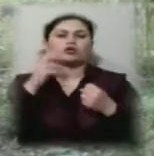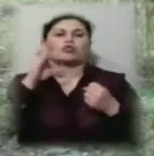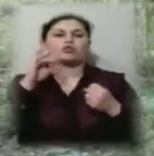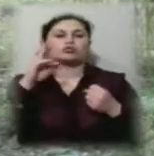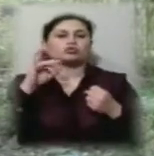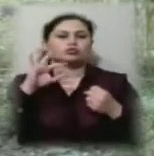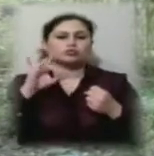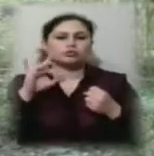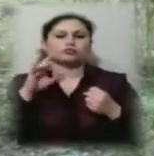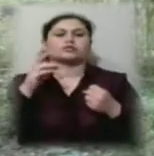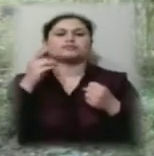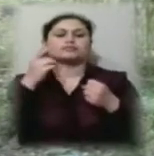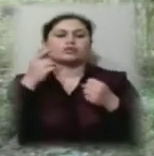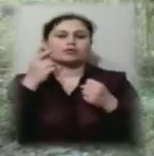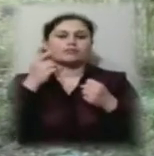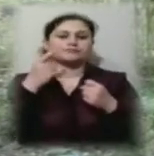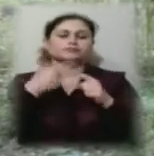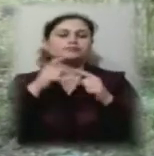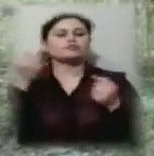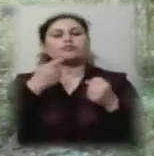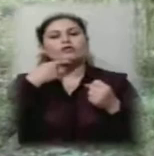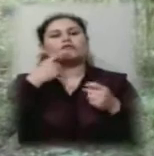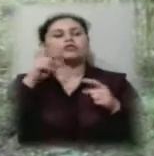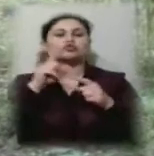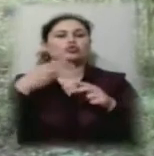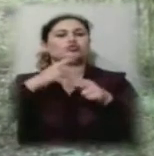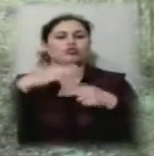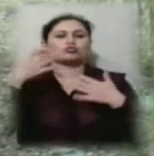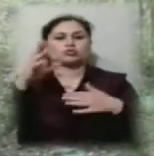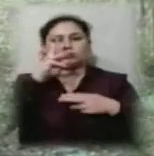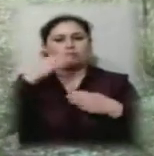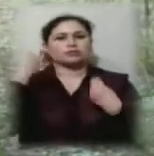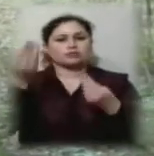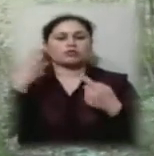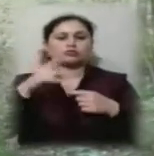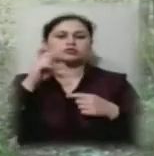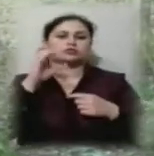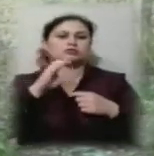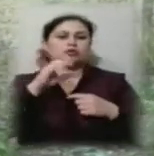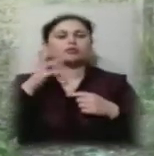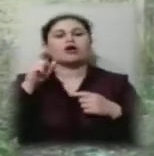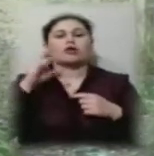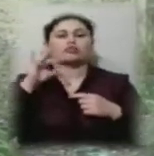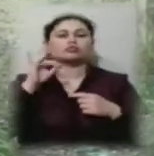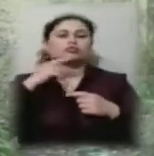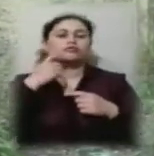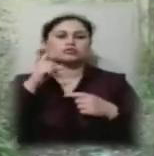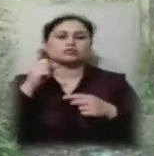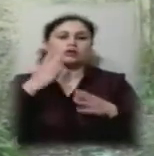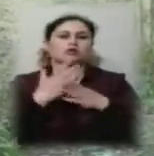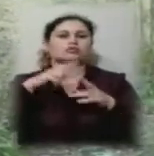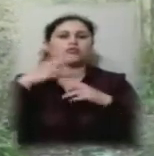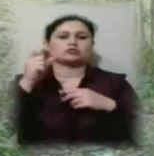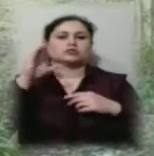підприємстві. Водії кажуть, що їм компенсували заборгованість за два місяці, кондуктори кажуть, що ні. І в них є заборгованість за вересень